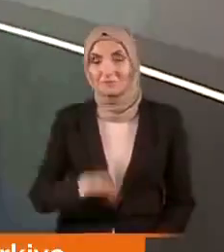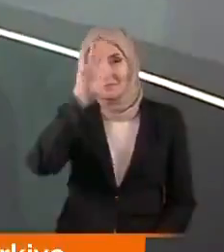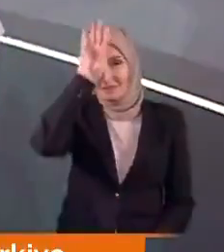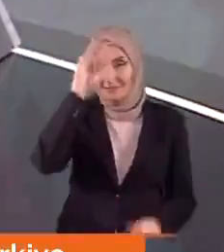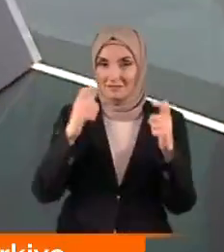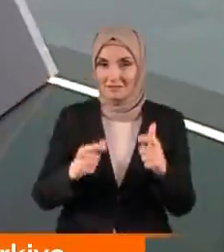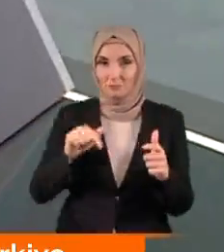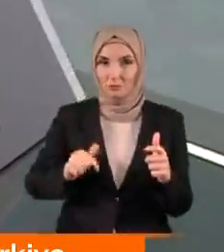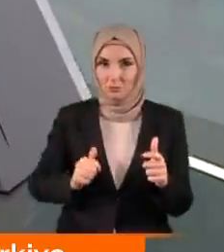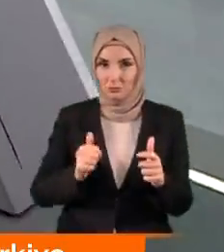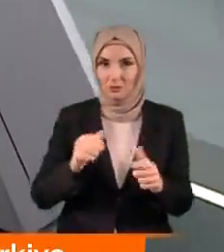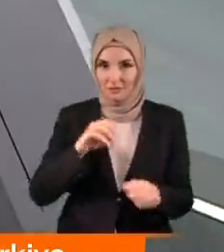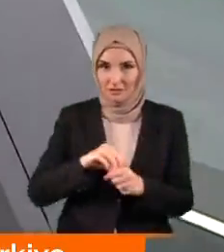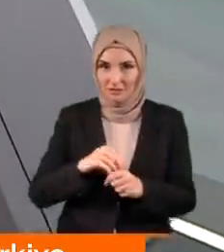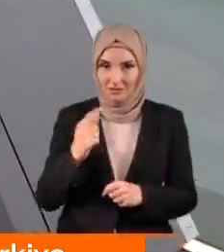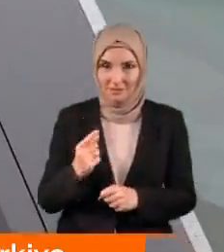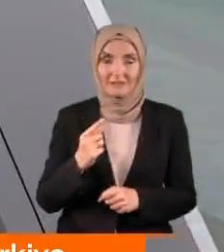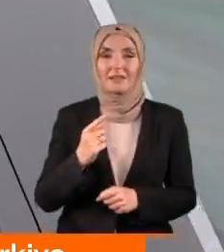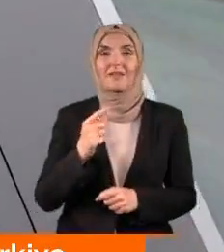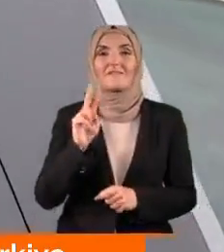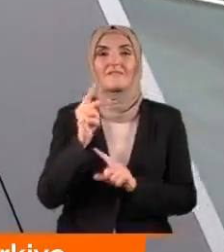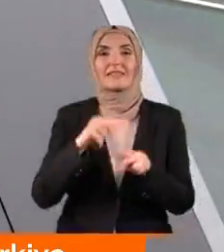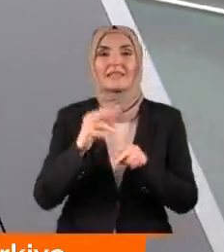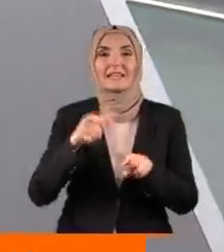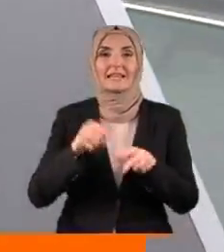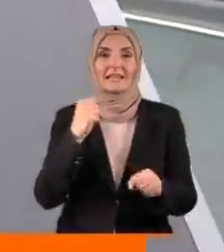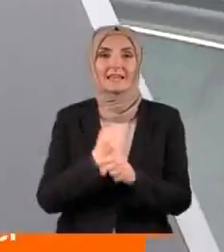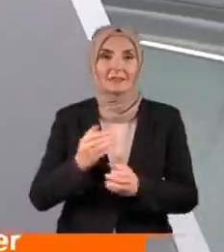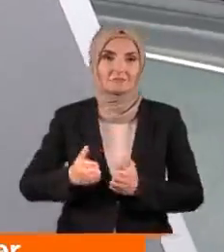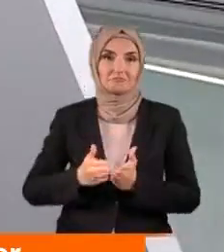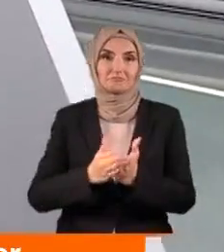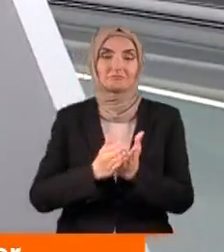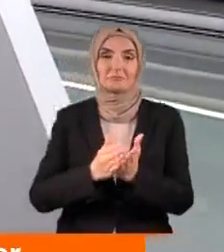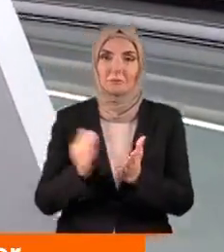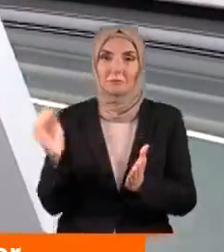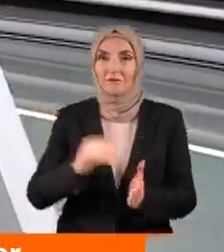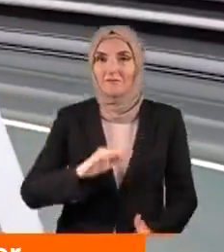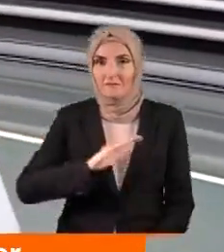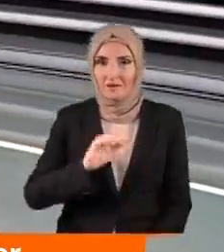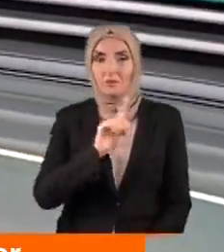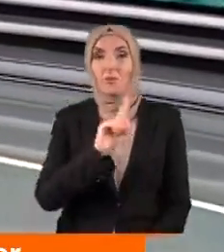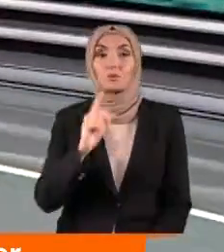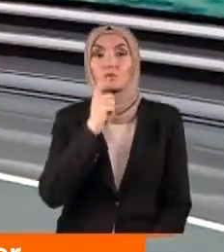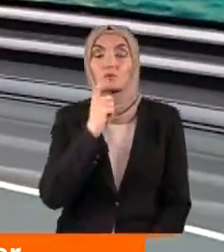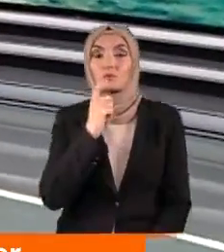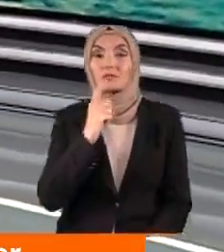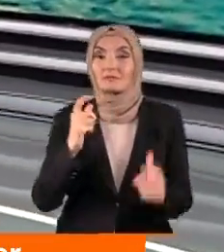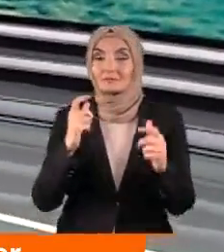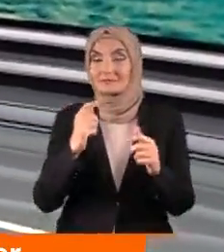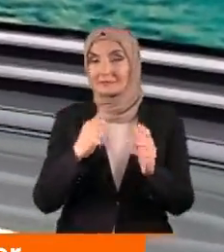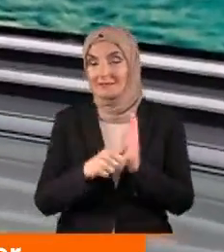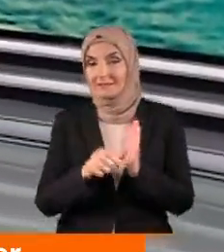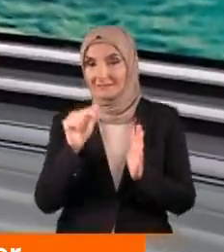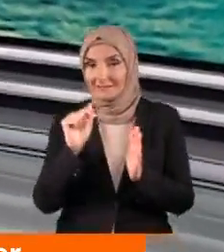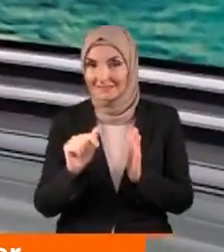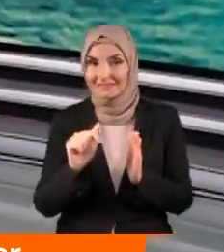İstanbul bugünlerde bir Viking gemisine ev sahipliği yapıyor. 10. yüzyılda İstanbul'a ticaret için gelen geminin replikası binlerce kilometreyi aştı ve